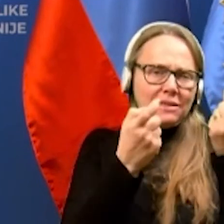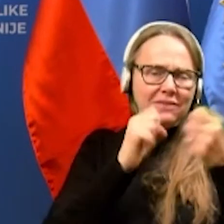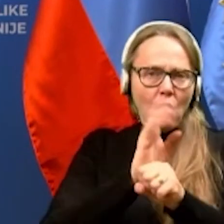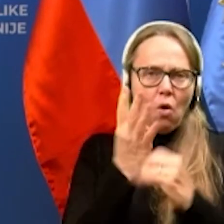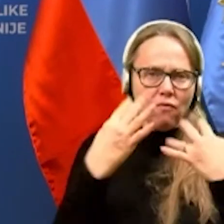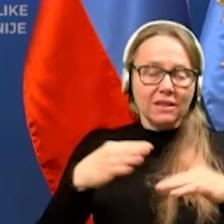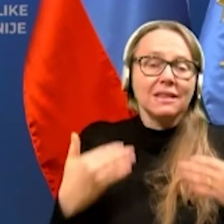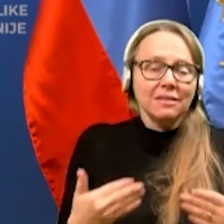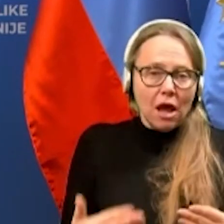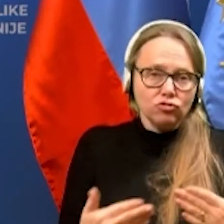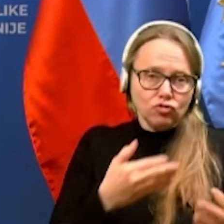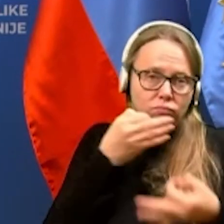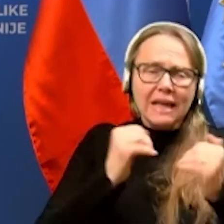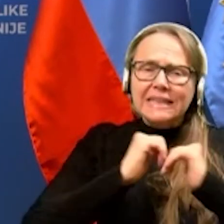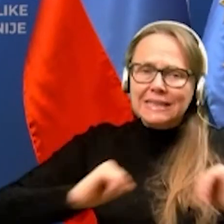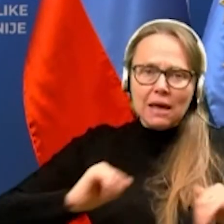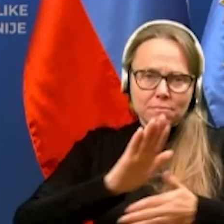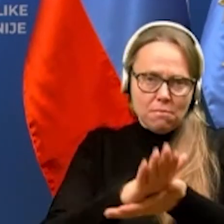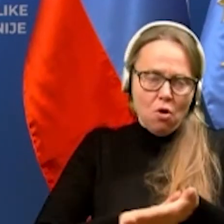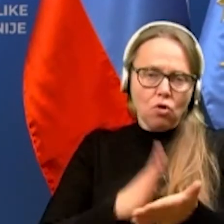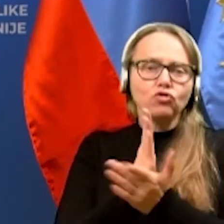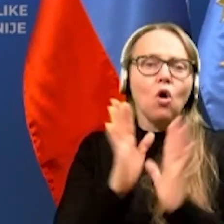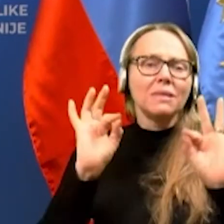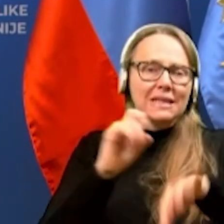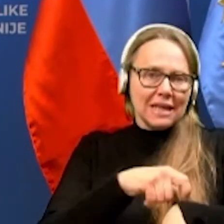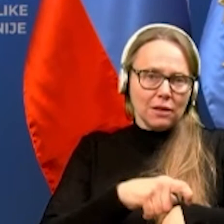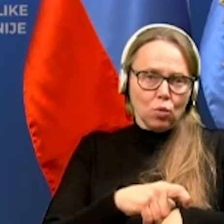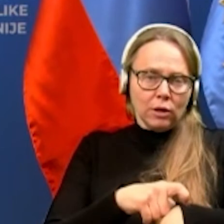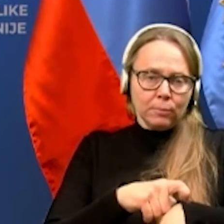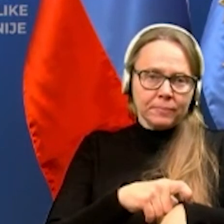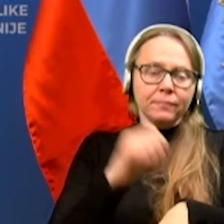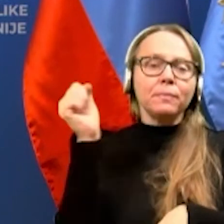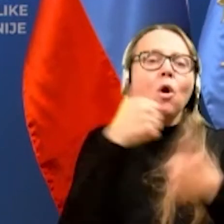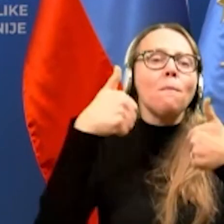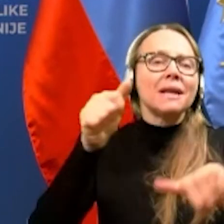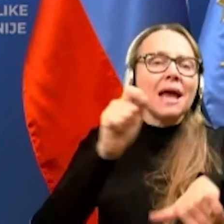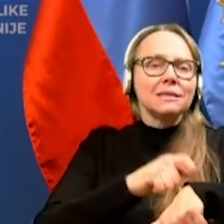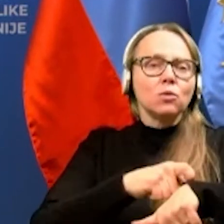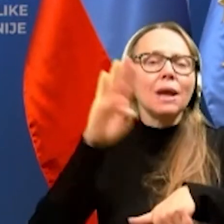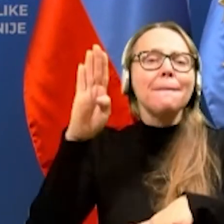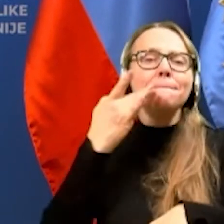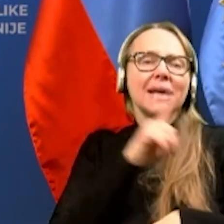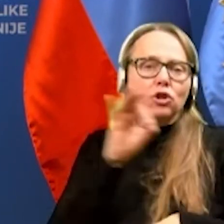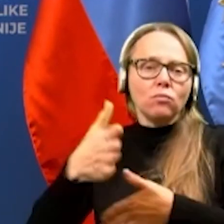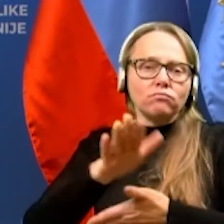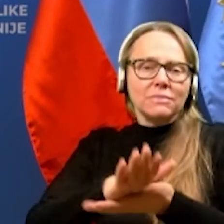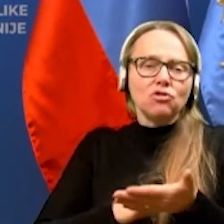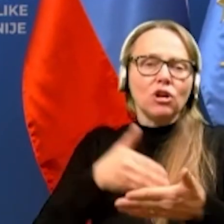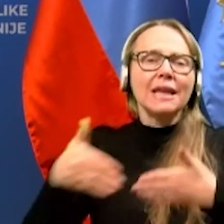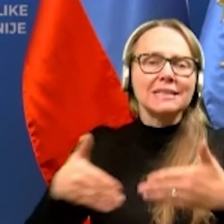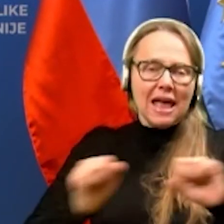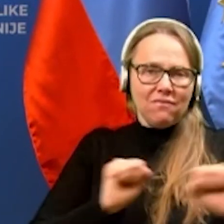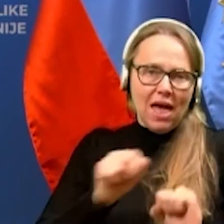Današnjo novinarsko konferenco izjemoma začenjamo že ob 10. uri, saj se ob 11. uri na Brdu začenja seja Vlade Republike